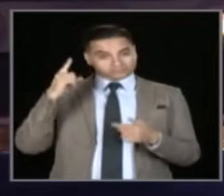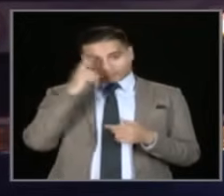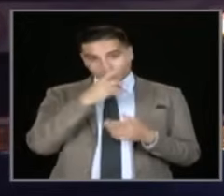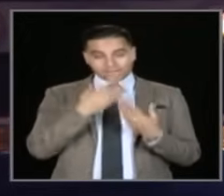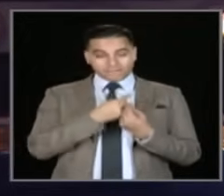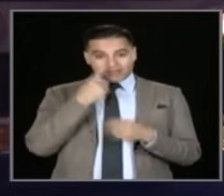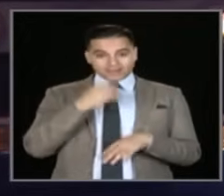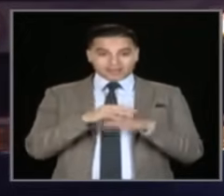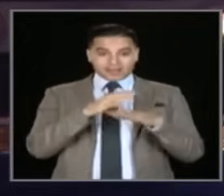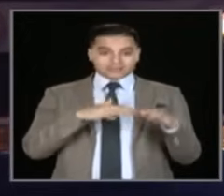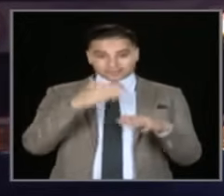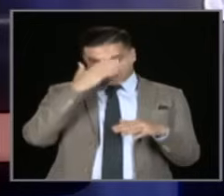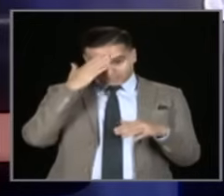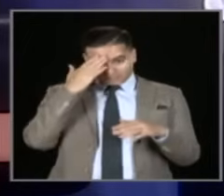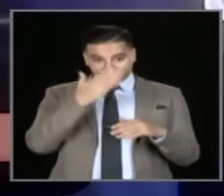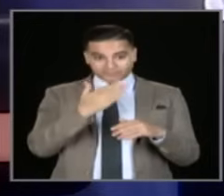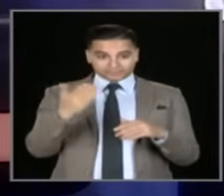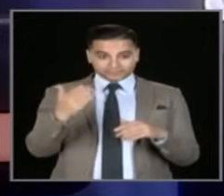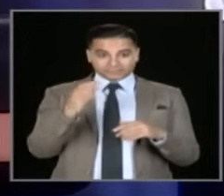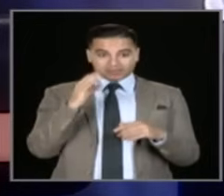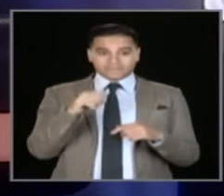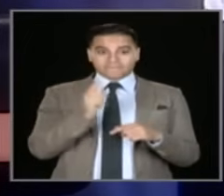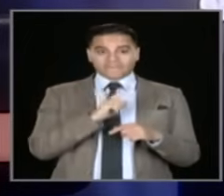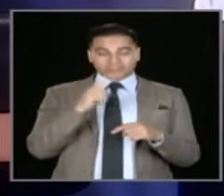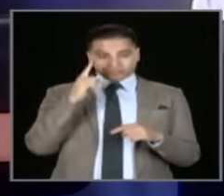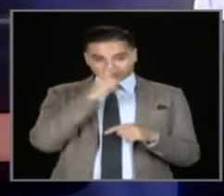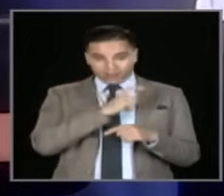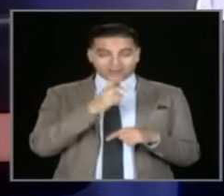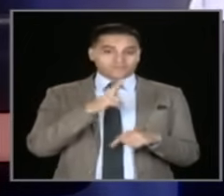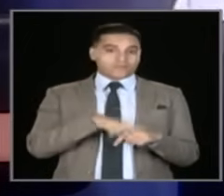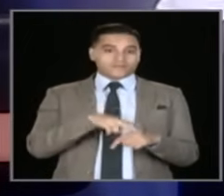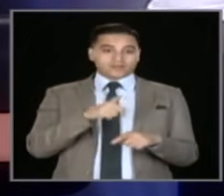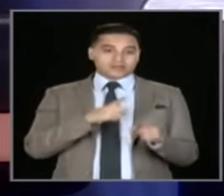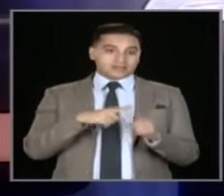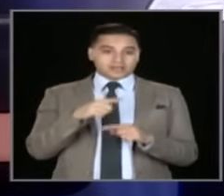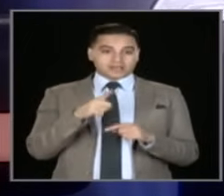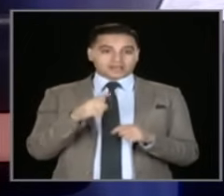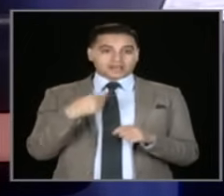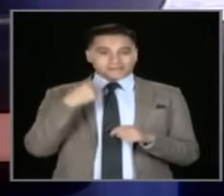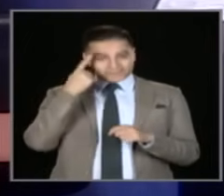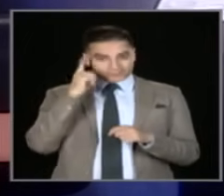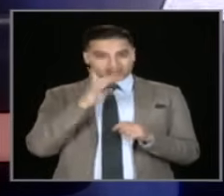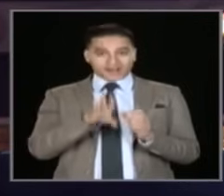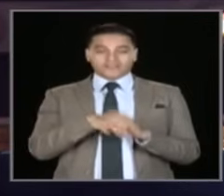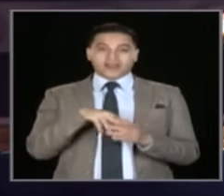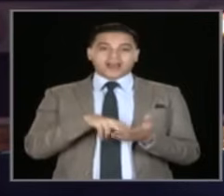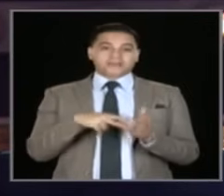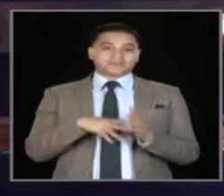ناس عندها خبرة. الهلباوي ما شاء الله ما فيش ماتش حضرته له يعني ما بيعرفش يخمن غلط.